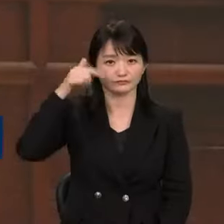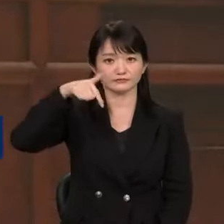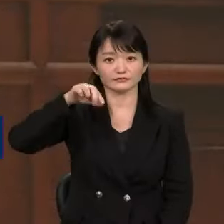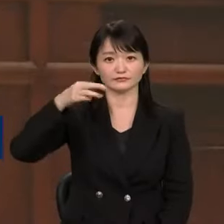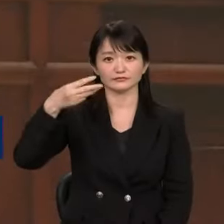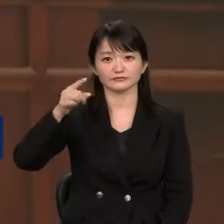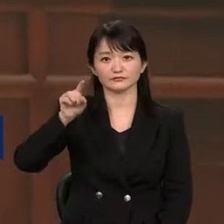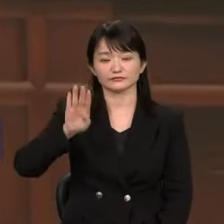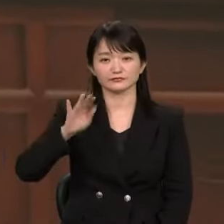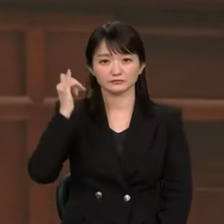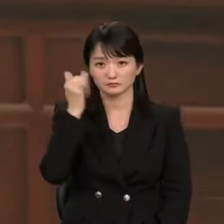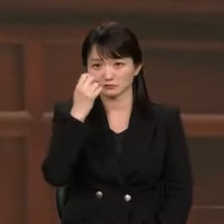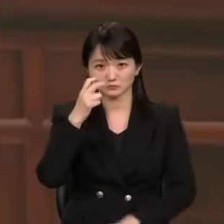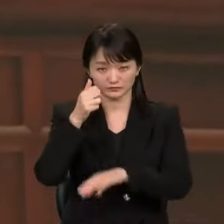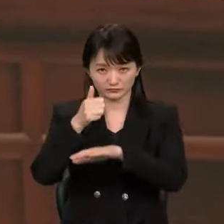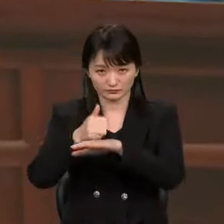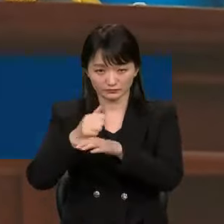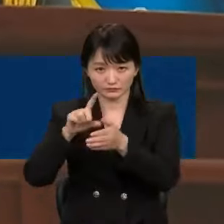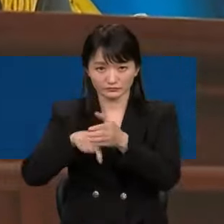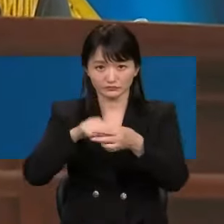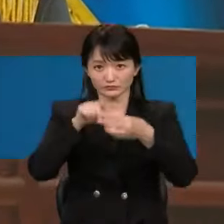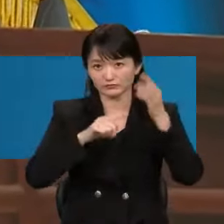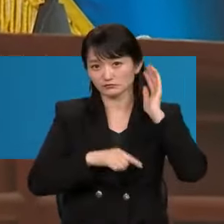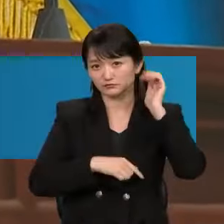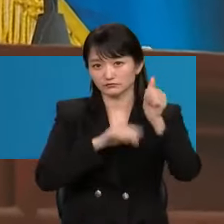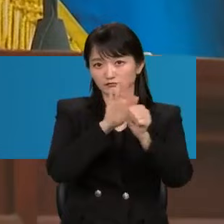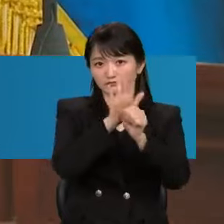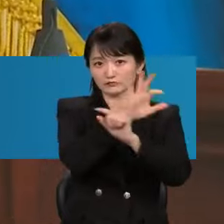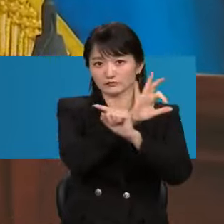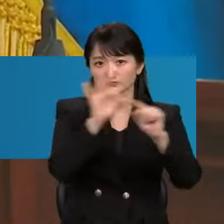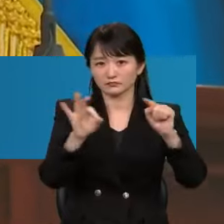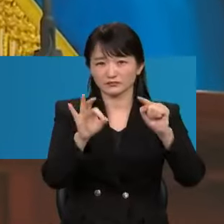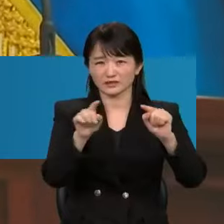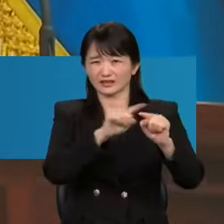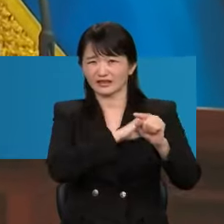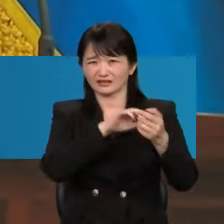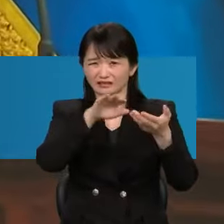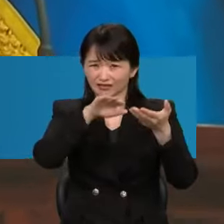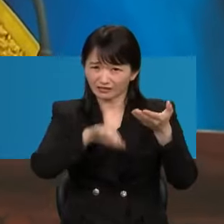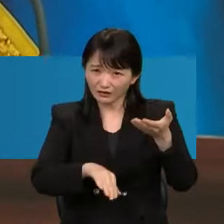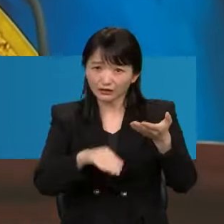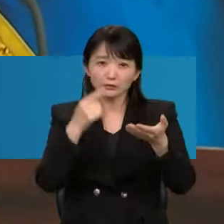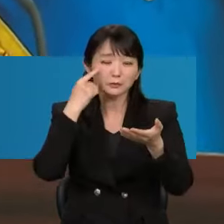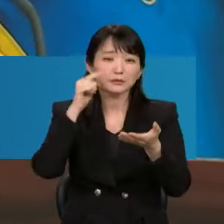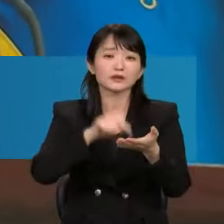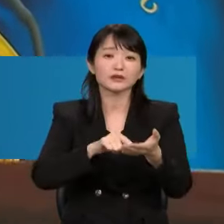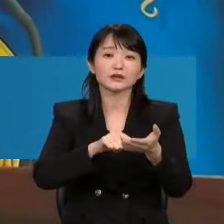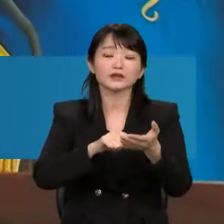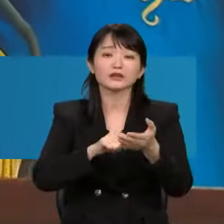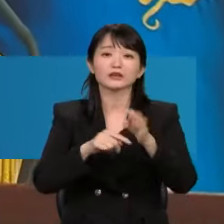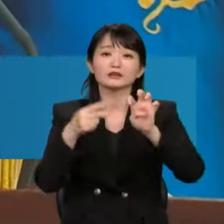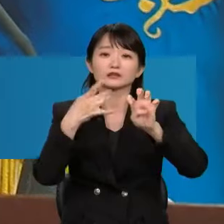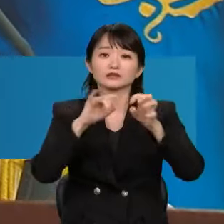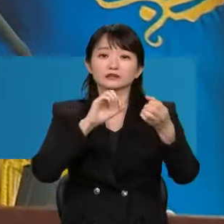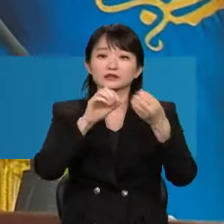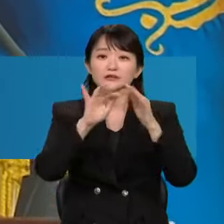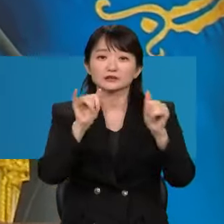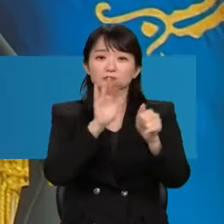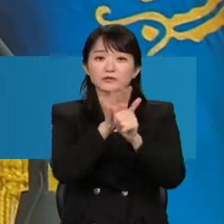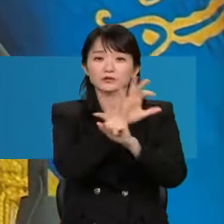한국갤럽 여론조사에서 윤석열 대통령의 지지율이 역대 최저치를 기록했습니다. 40대 응답자의